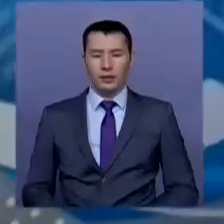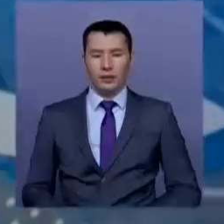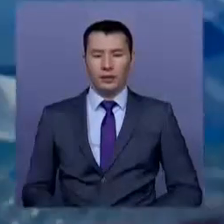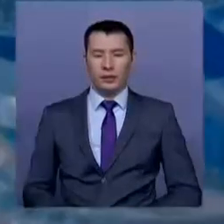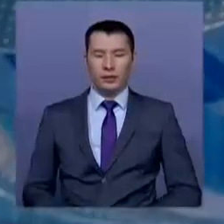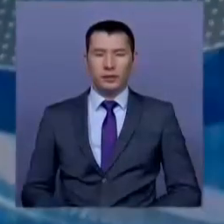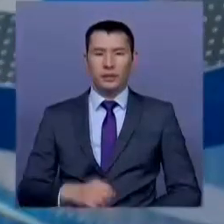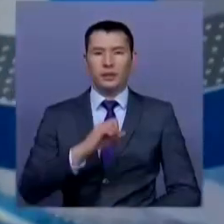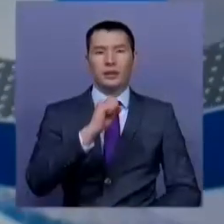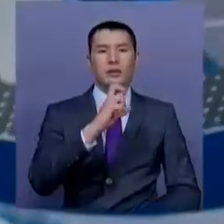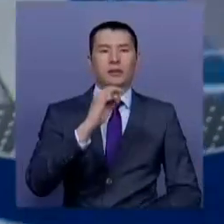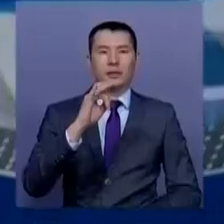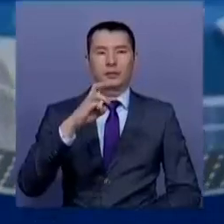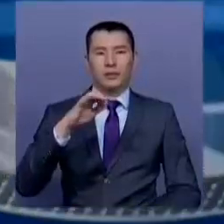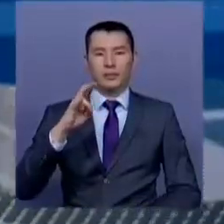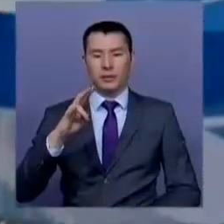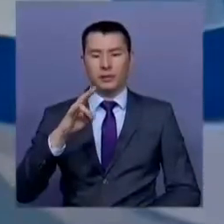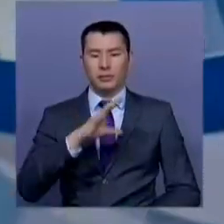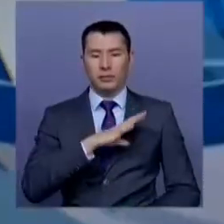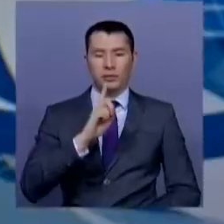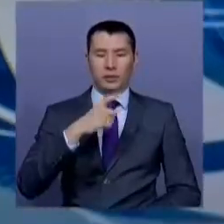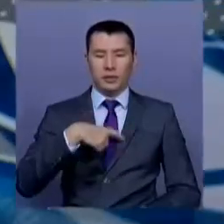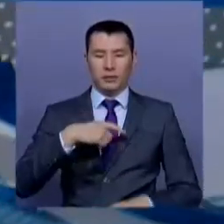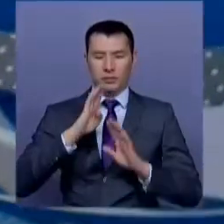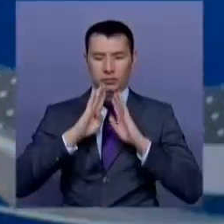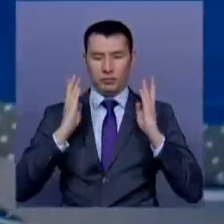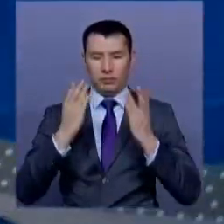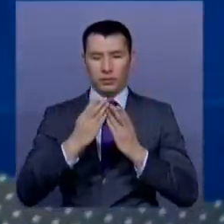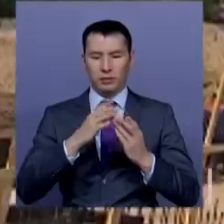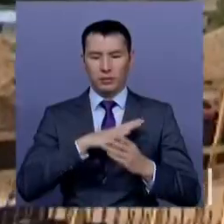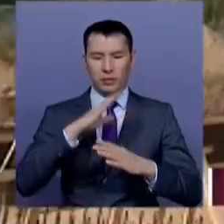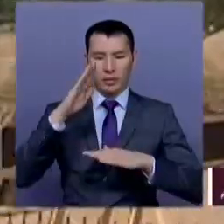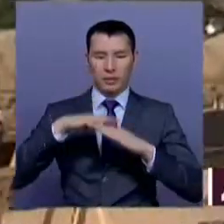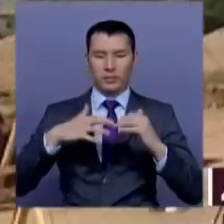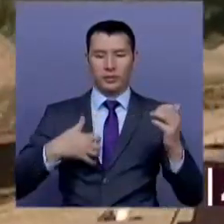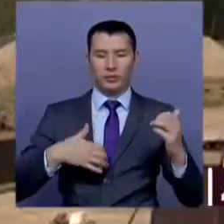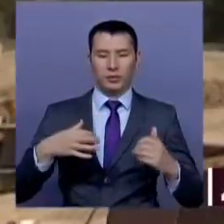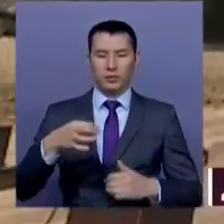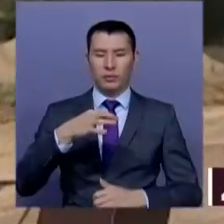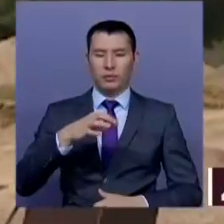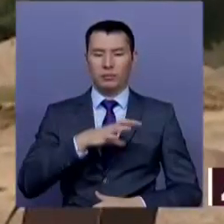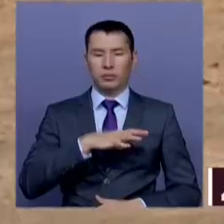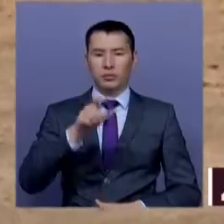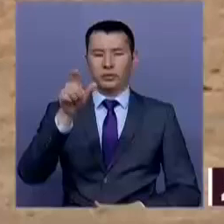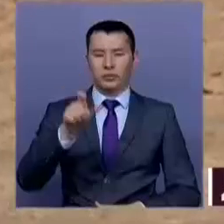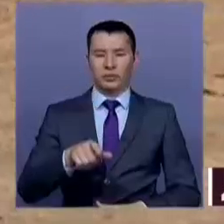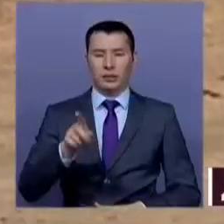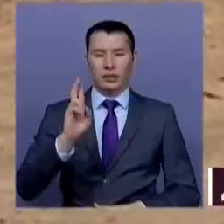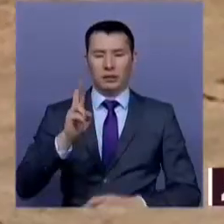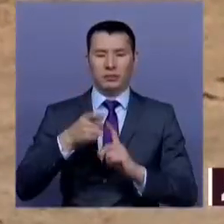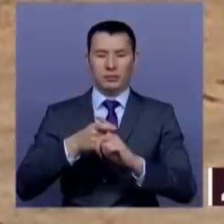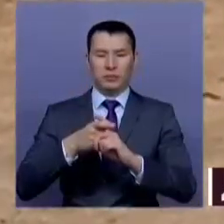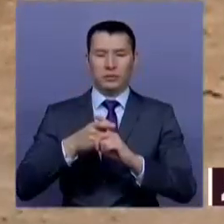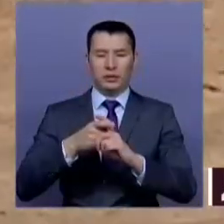Аскар Мамин и Бердибек Сапарбаев самоизолировались. Ранее премьер-министр и аким Жамбылской области контактировали с заразившимся коронавирусом